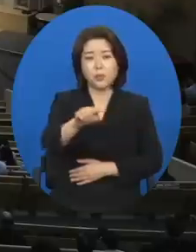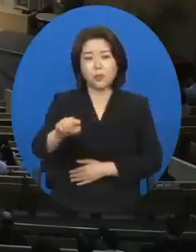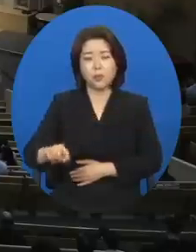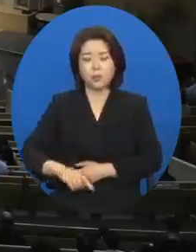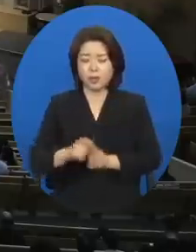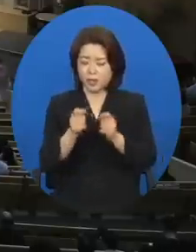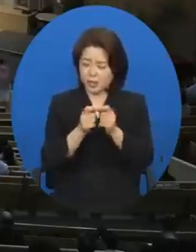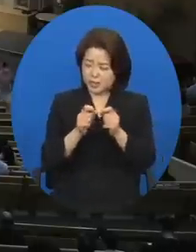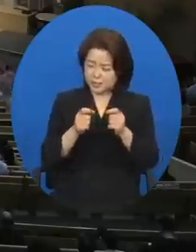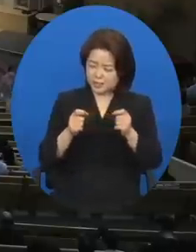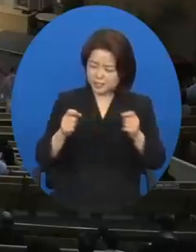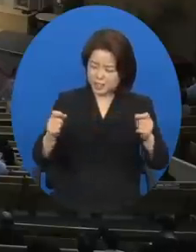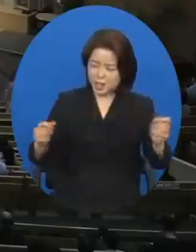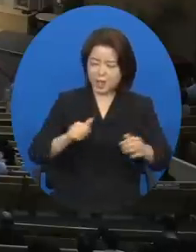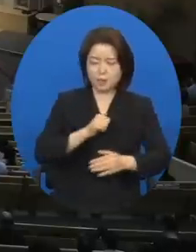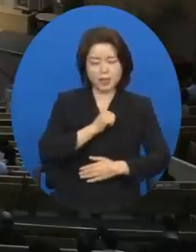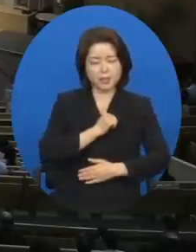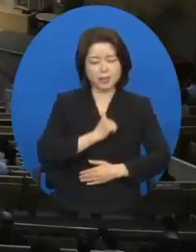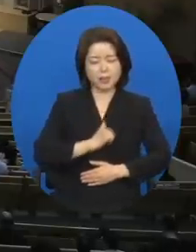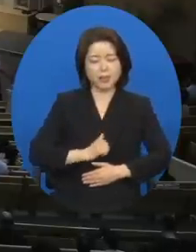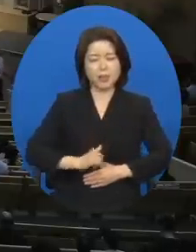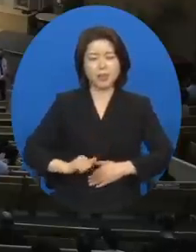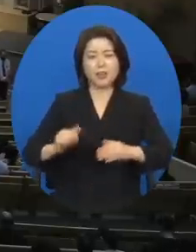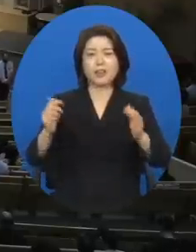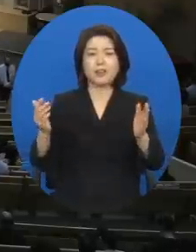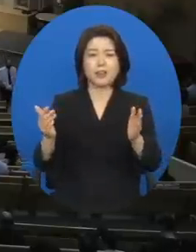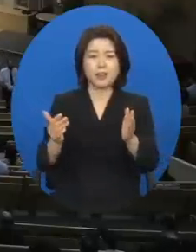저들 오래 잡아내.